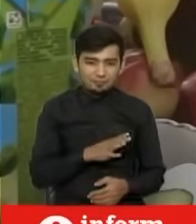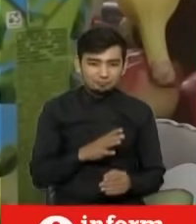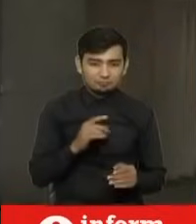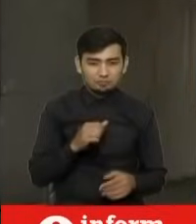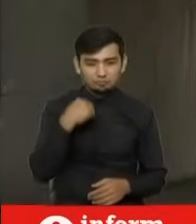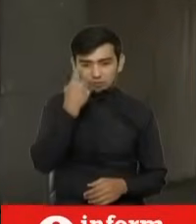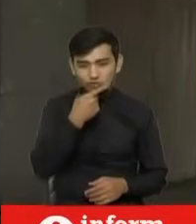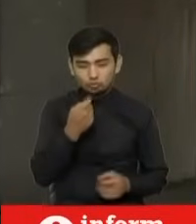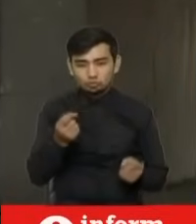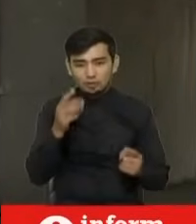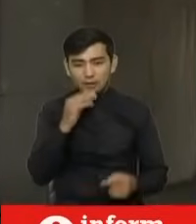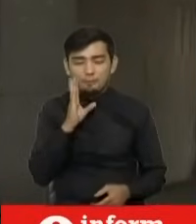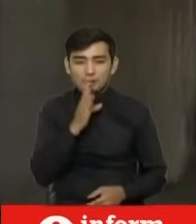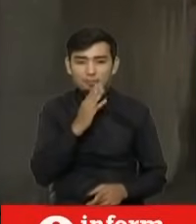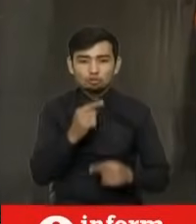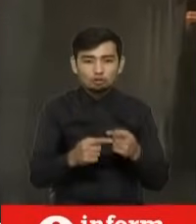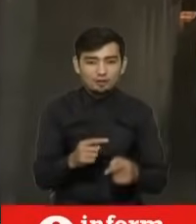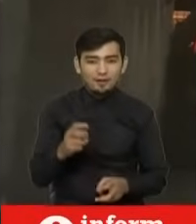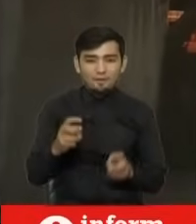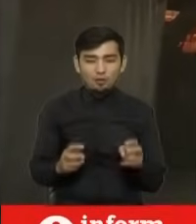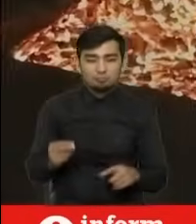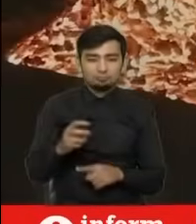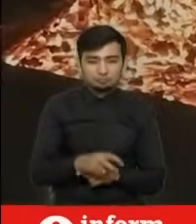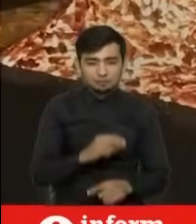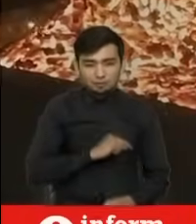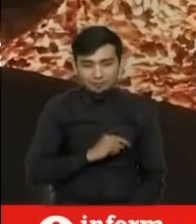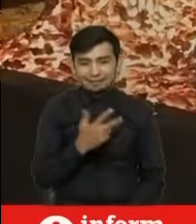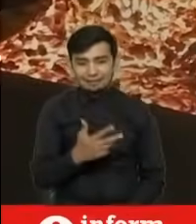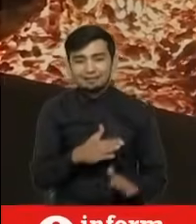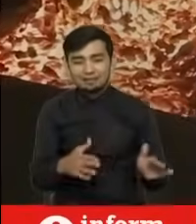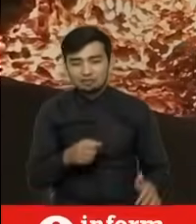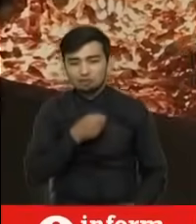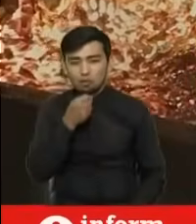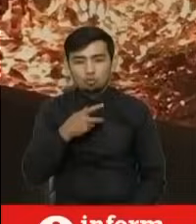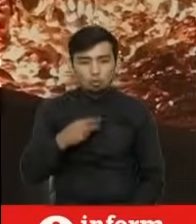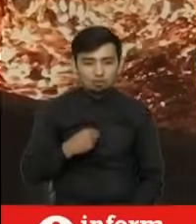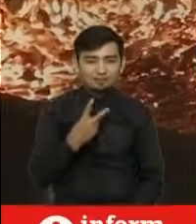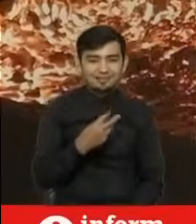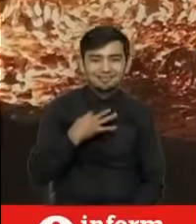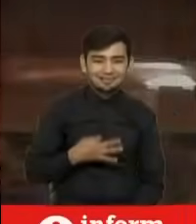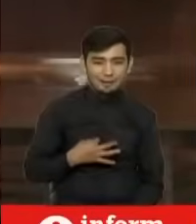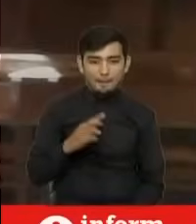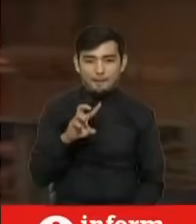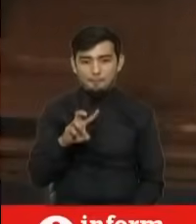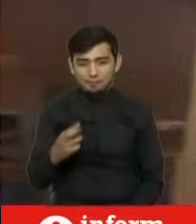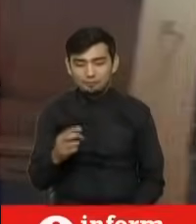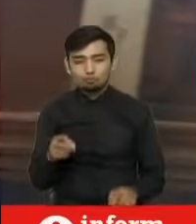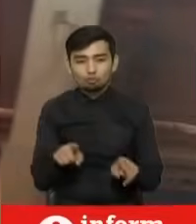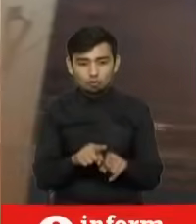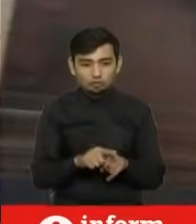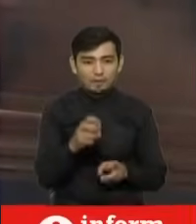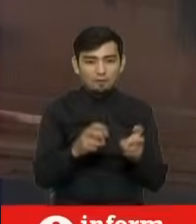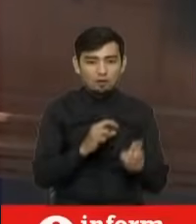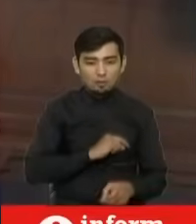личности вслед за матерью на завод пришли работать и все трое её детей старшая дочь и двое сыновей близнецов они трудятся на